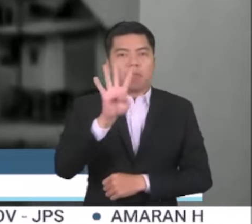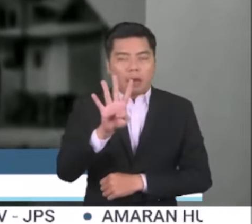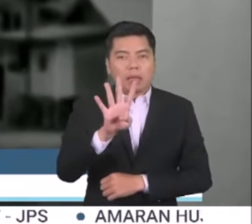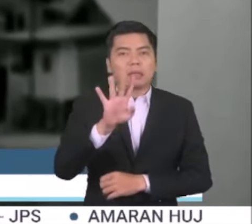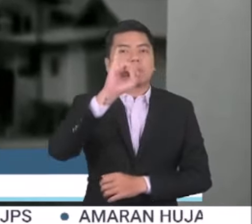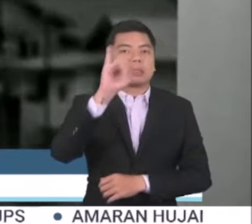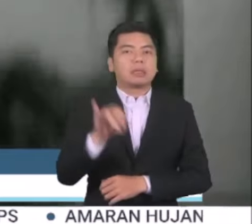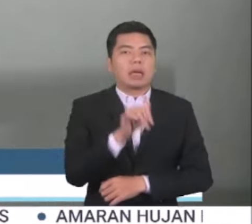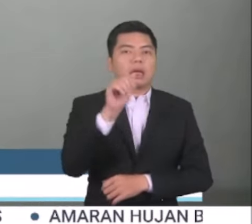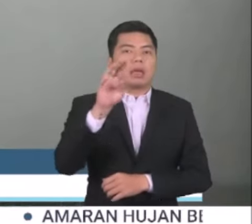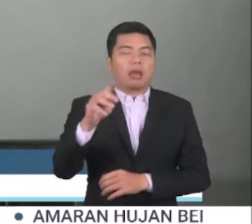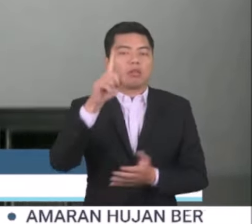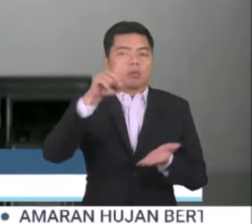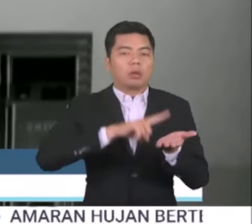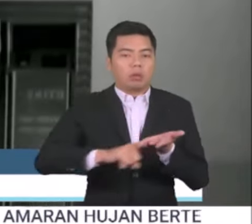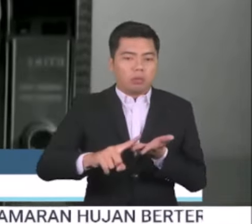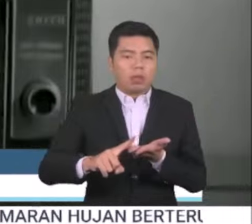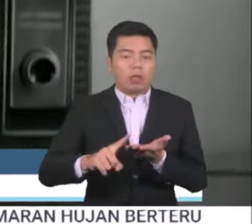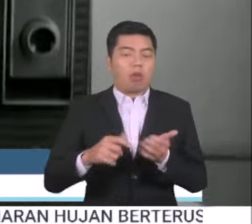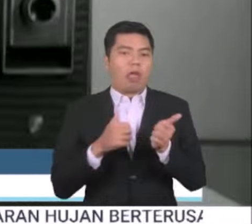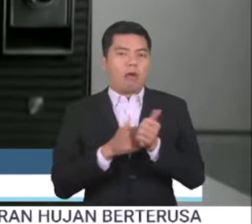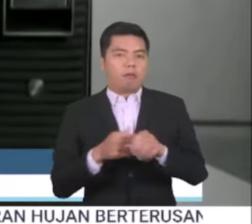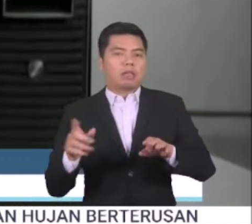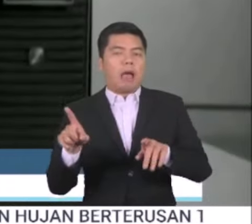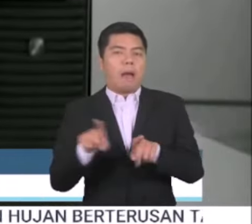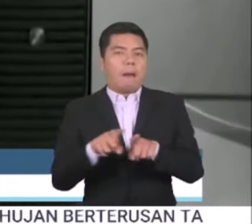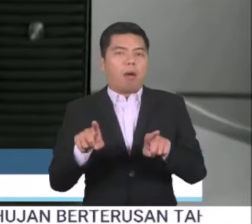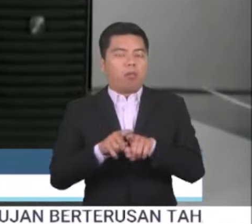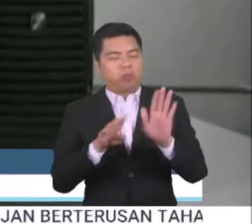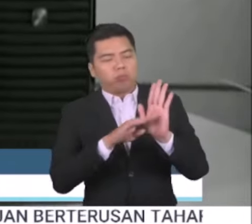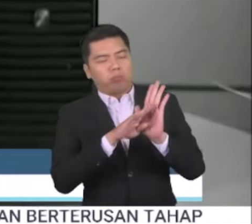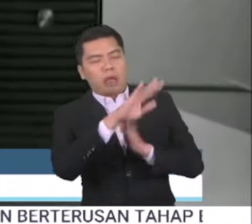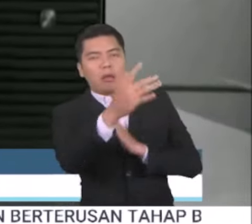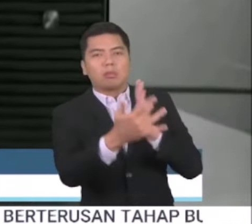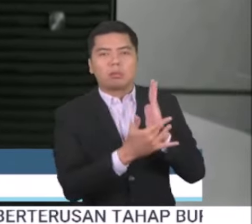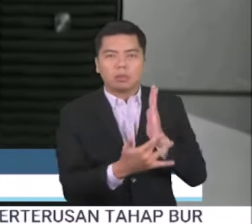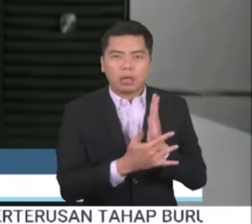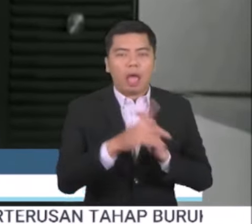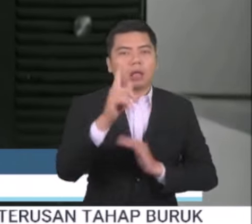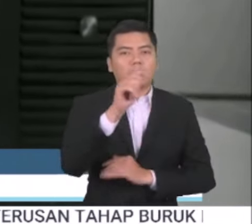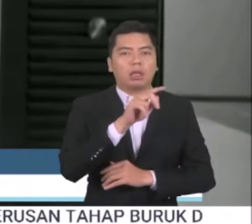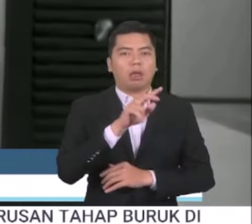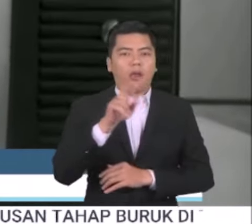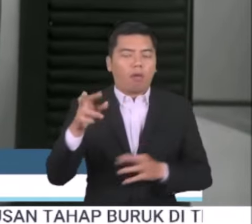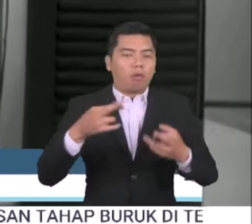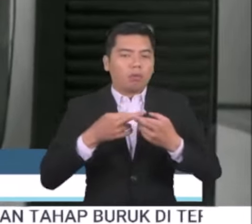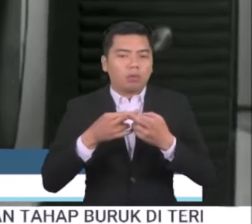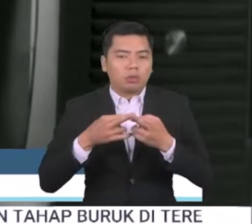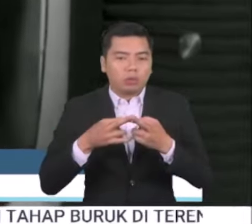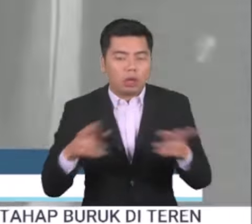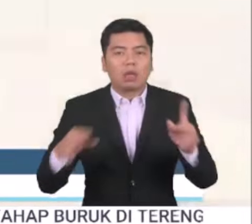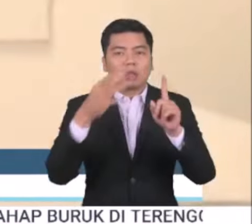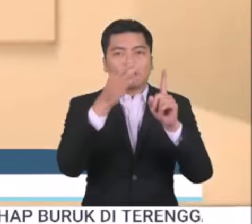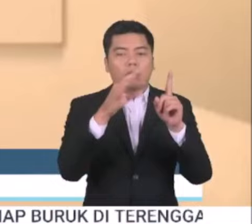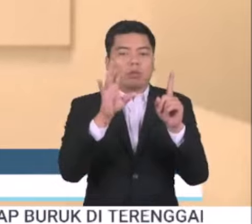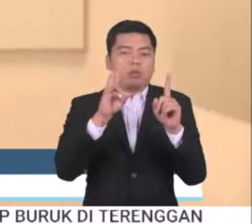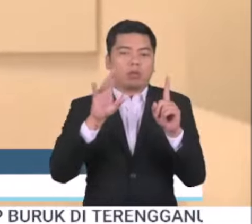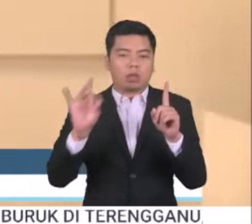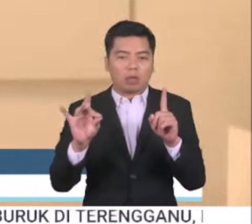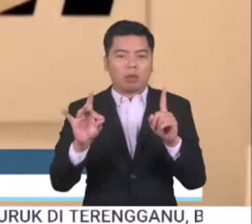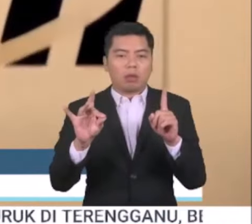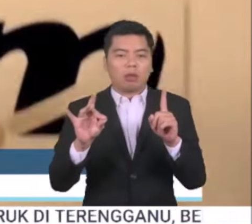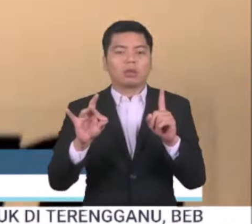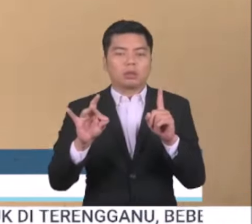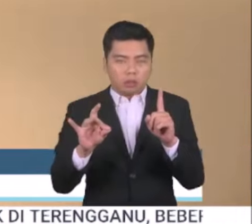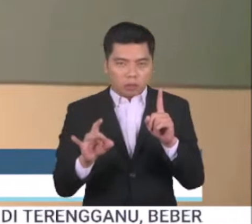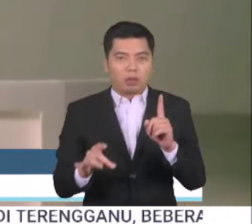jam seminggu. Seiring perkembangan teknologi, siaran TV berwarna dilancar pada 1978.